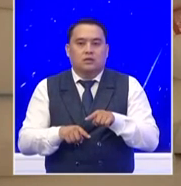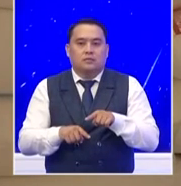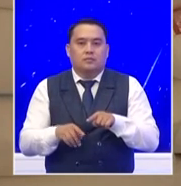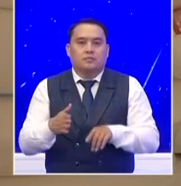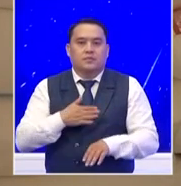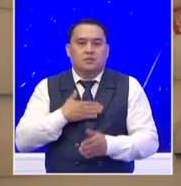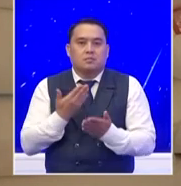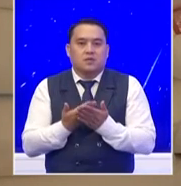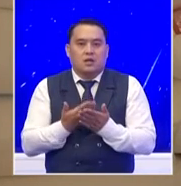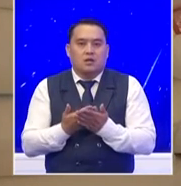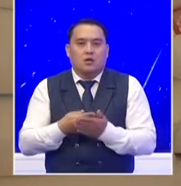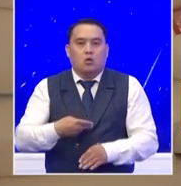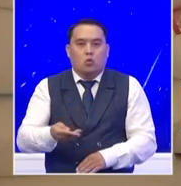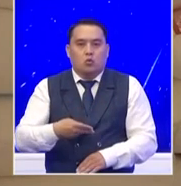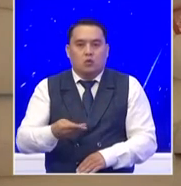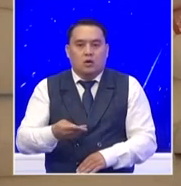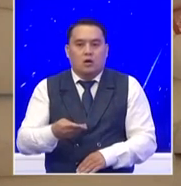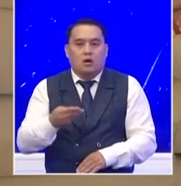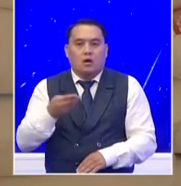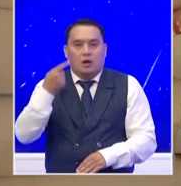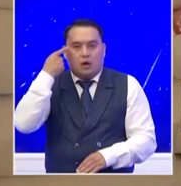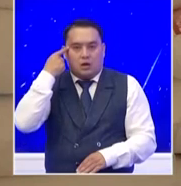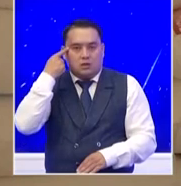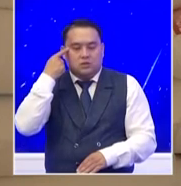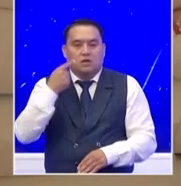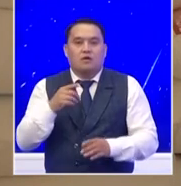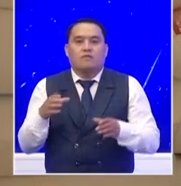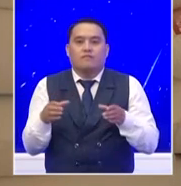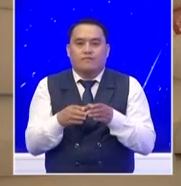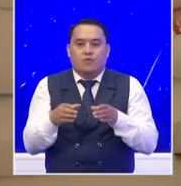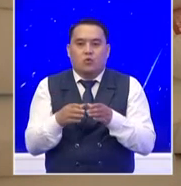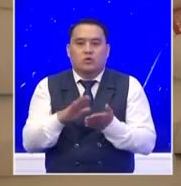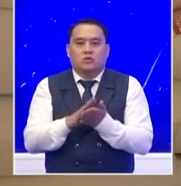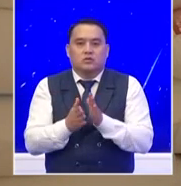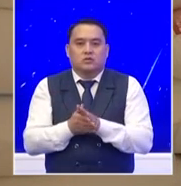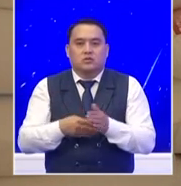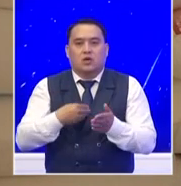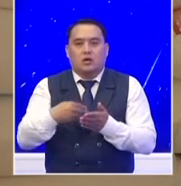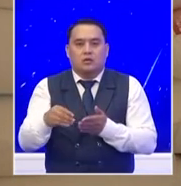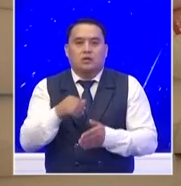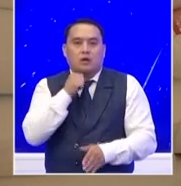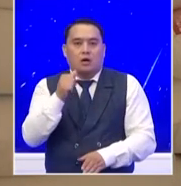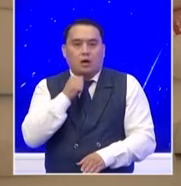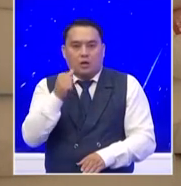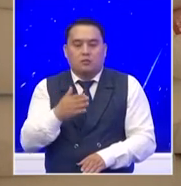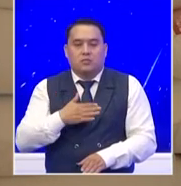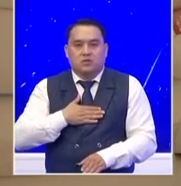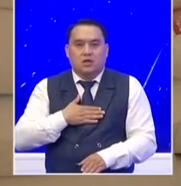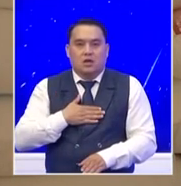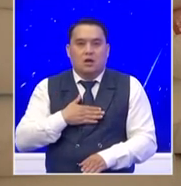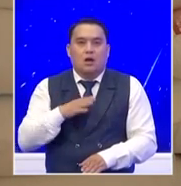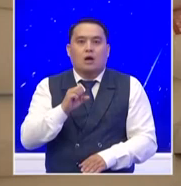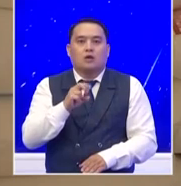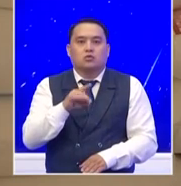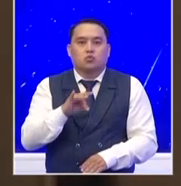мына ұнды Қарасу ауданындағы Азиаграфуд отандық кәсіпорнынан сатып алынды, қант біздегі жергілікті Ақсу